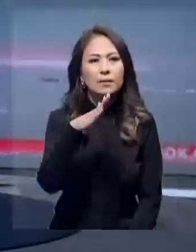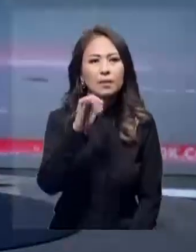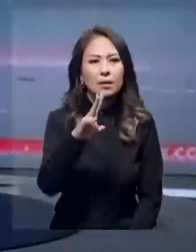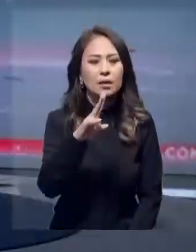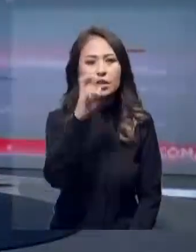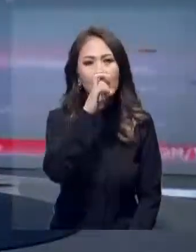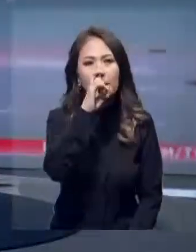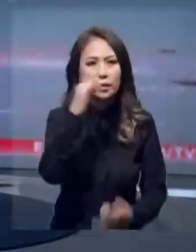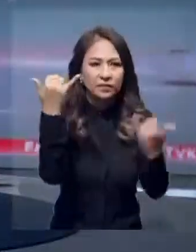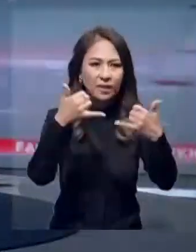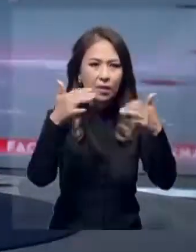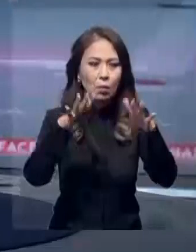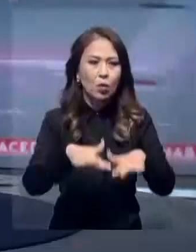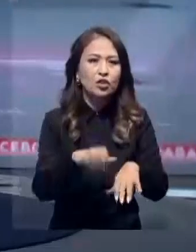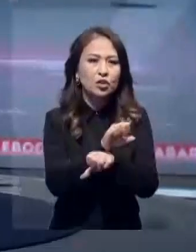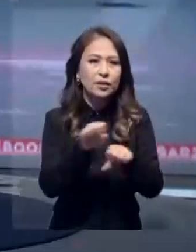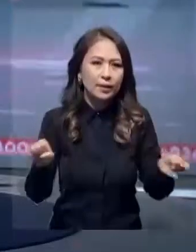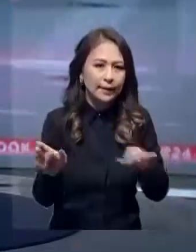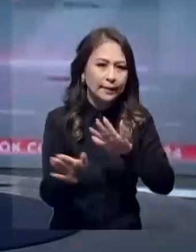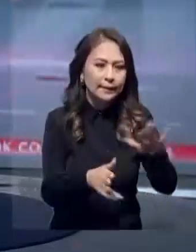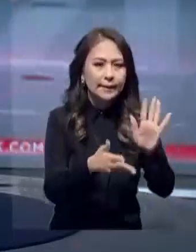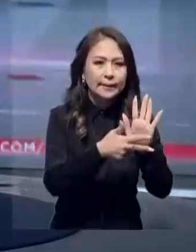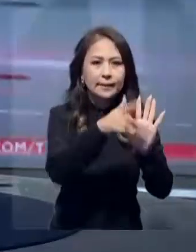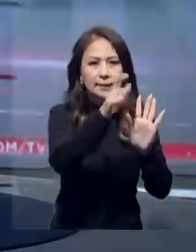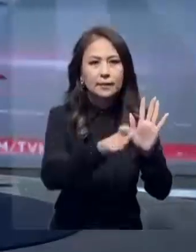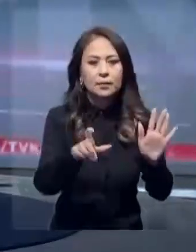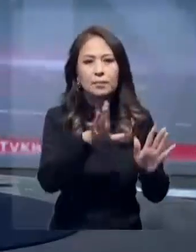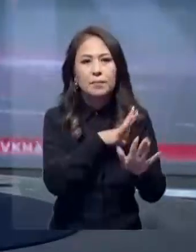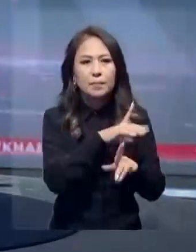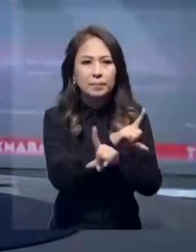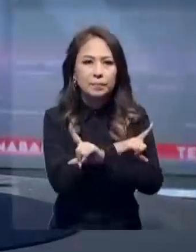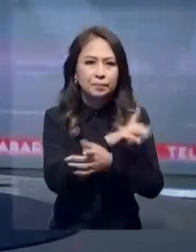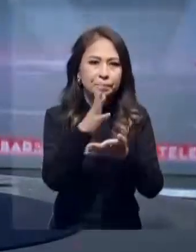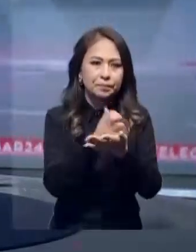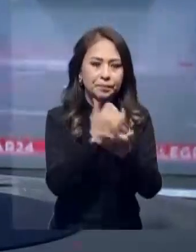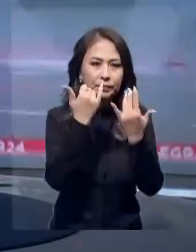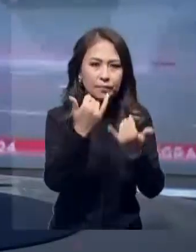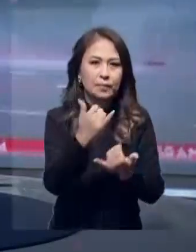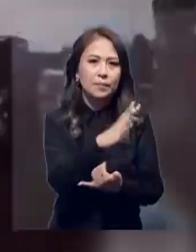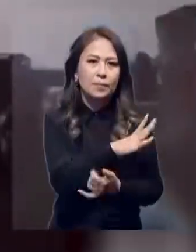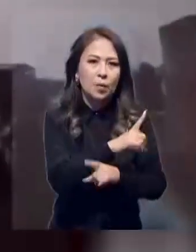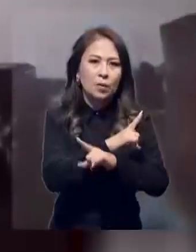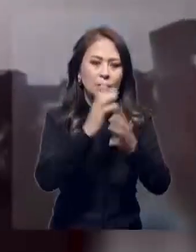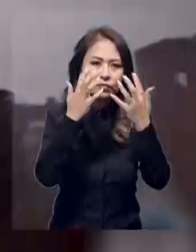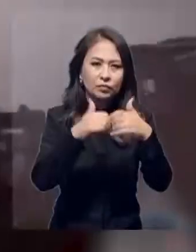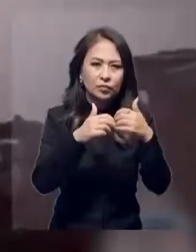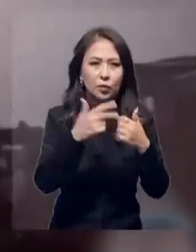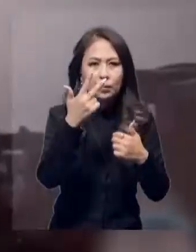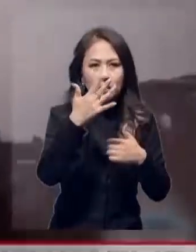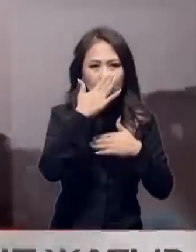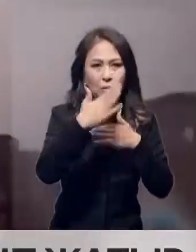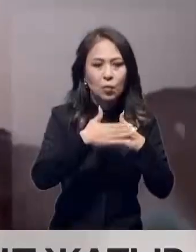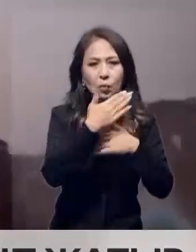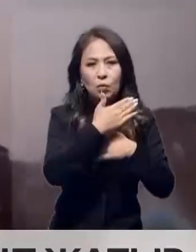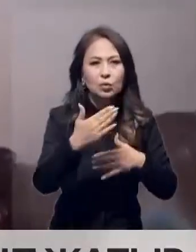Дағыстандағы жанармай құю станциясында болған жарылыстан кейін тағы 8 адамның мәйіті табылды. Қаза тапқандар саны осылайша